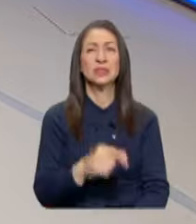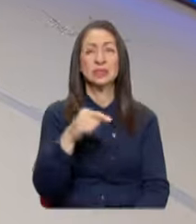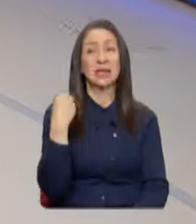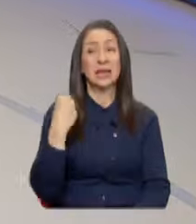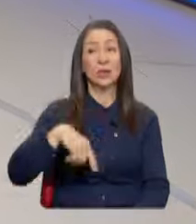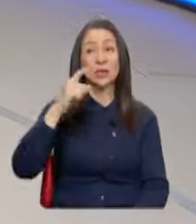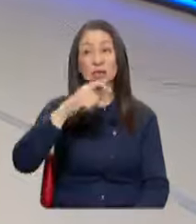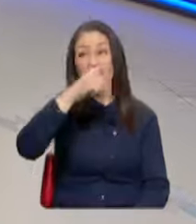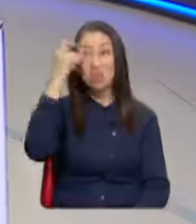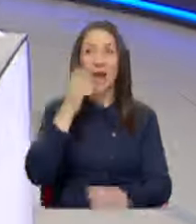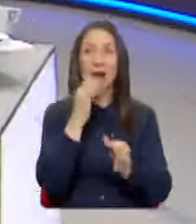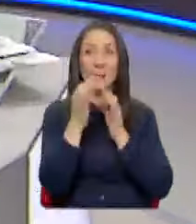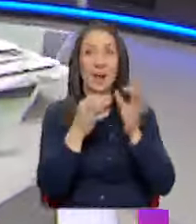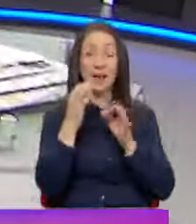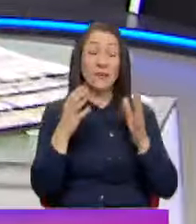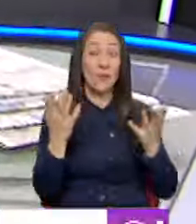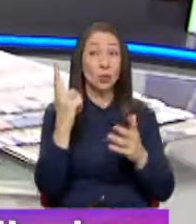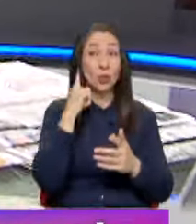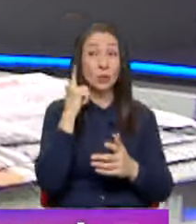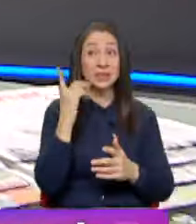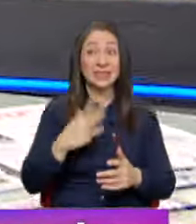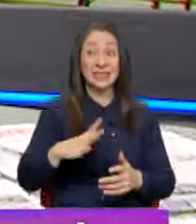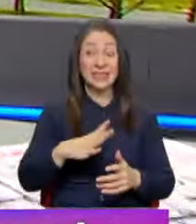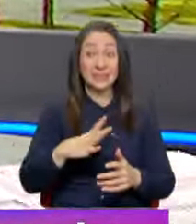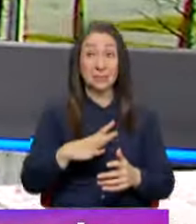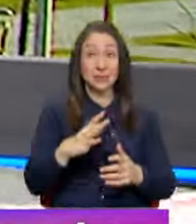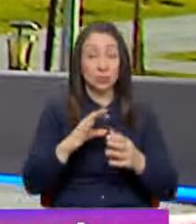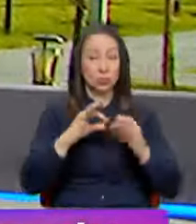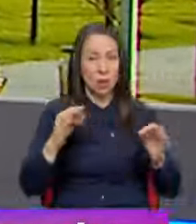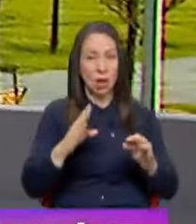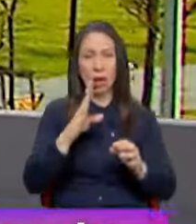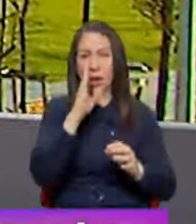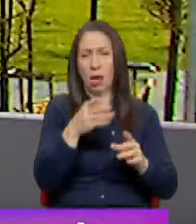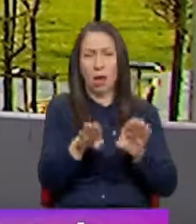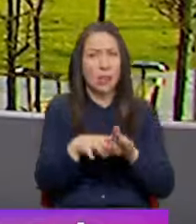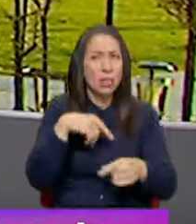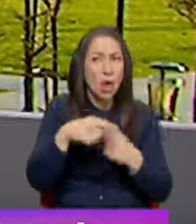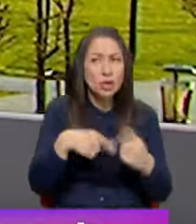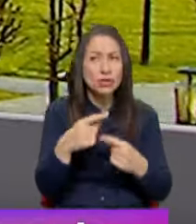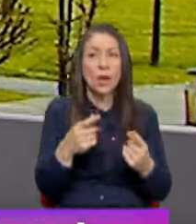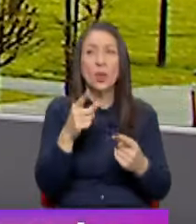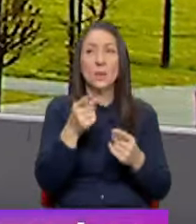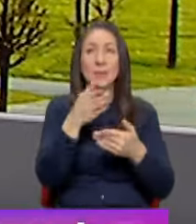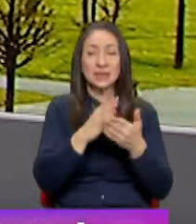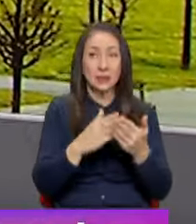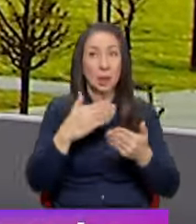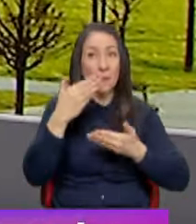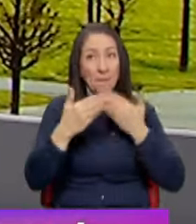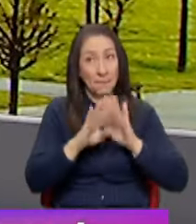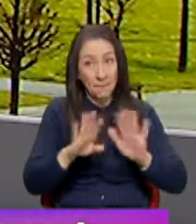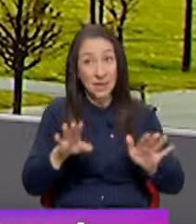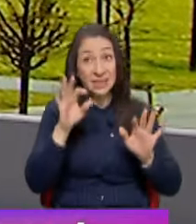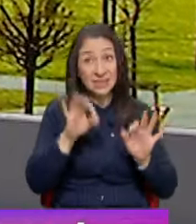yeni günün sıcak haberleri ve duyulmasını istediğimiz sözleri Adalet arayışları mesela Onların bir kısmını ekranlarınıza